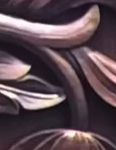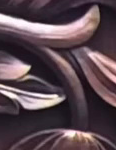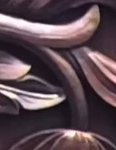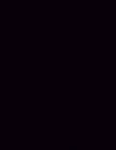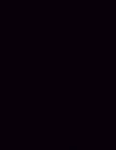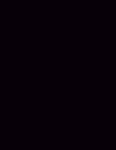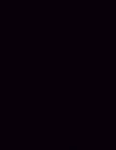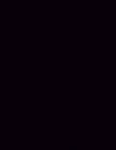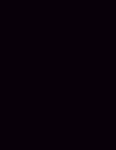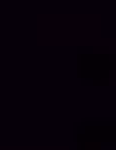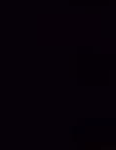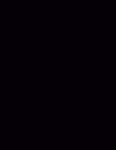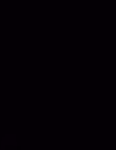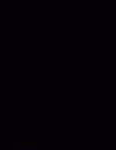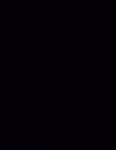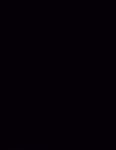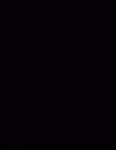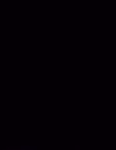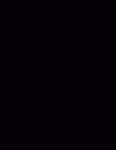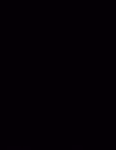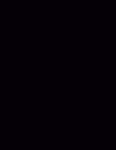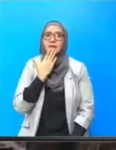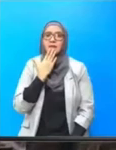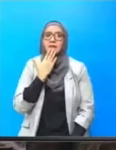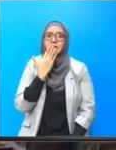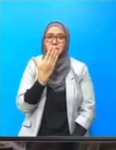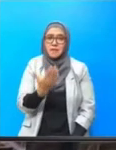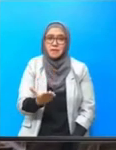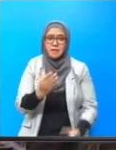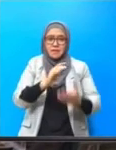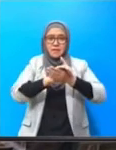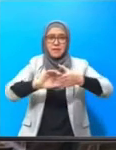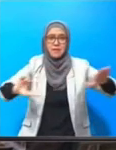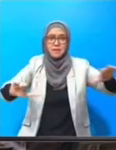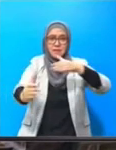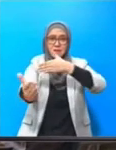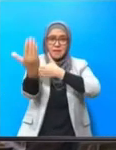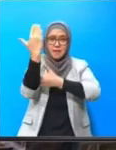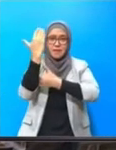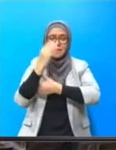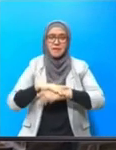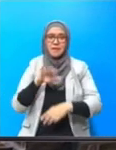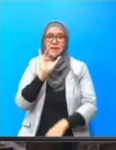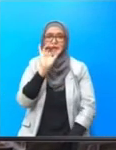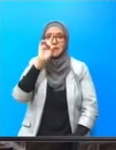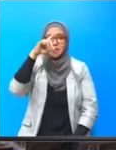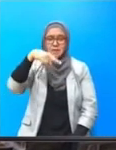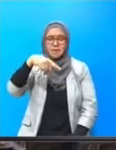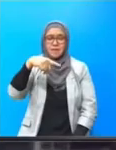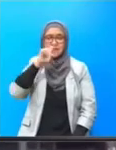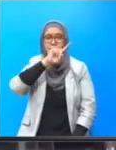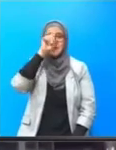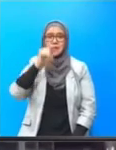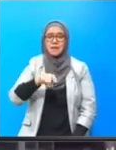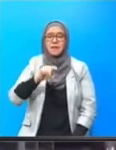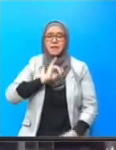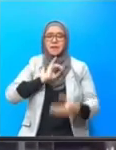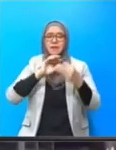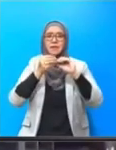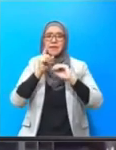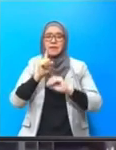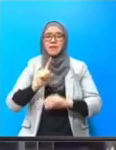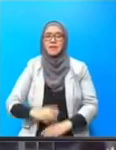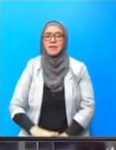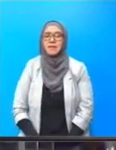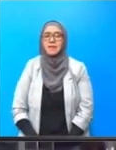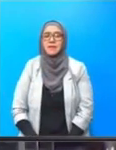Ugak. Terima kasih. Selamat pagi, Yang Dipertua. Soalan rujang nombor satu. Terima kasih. Silakan